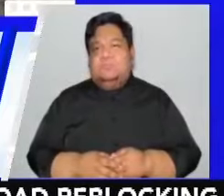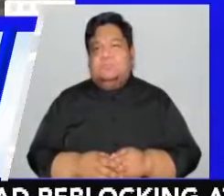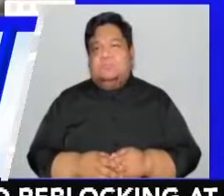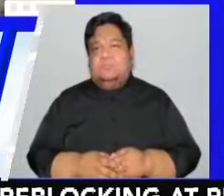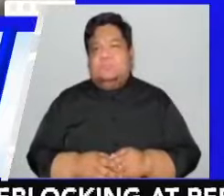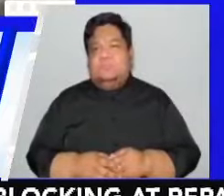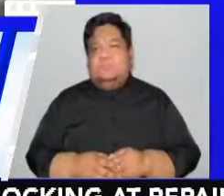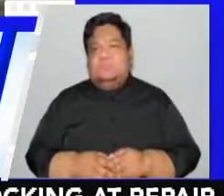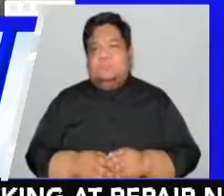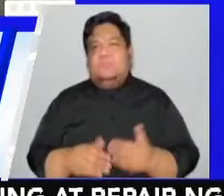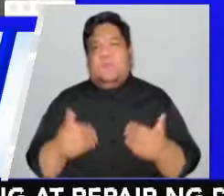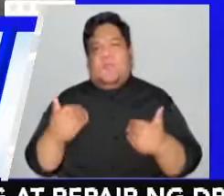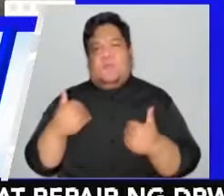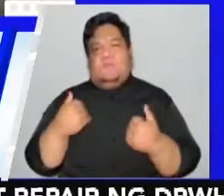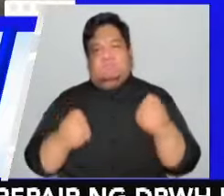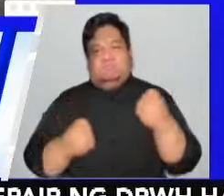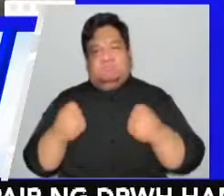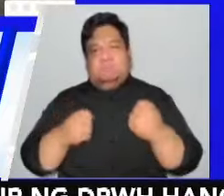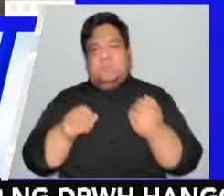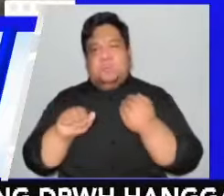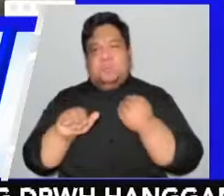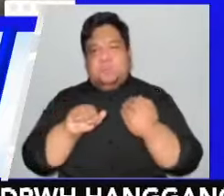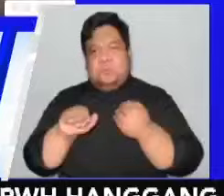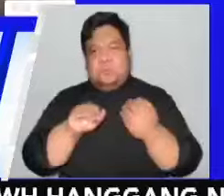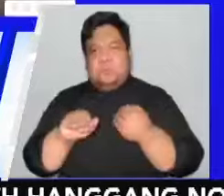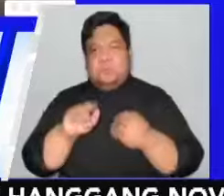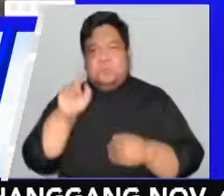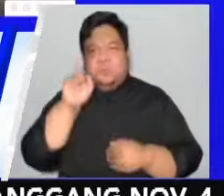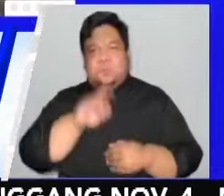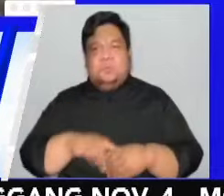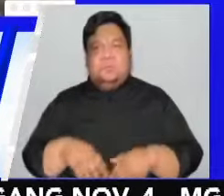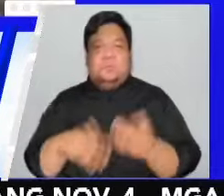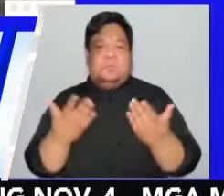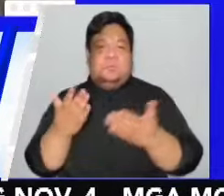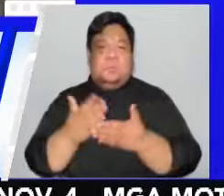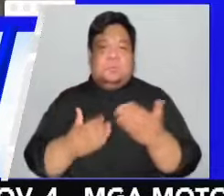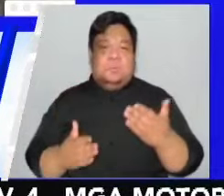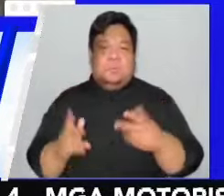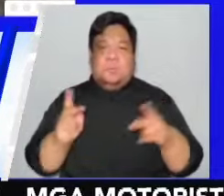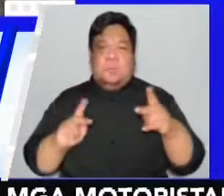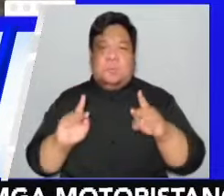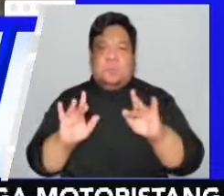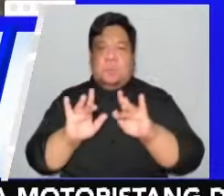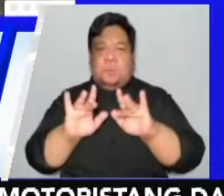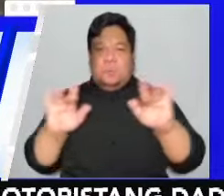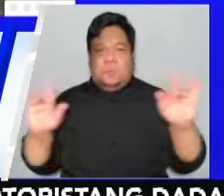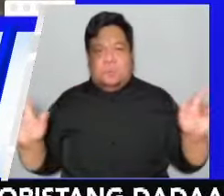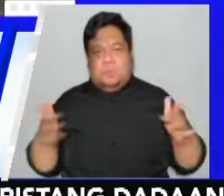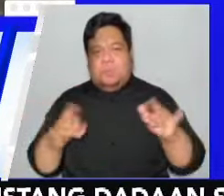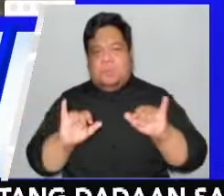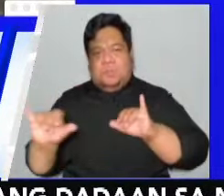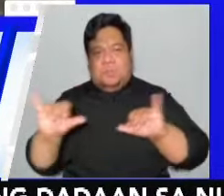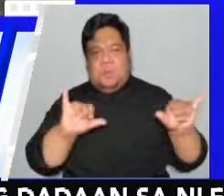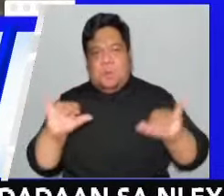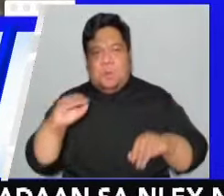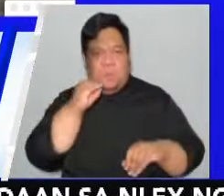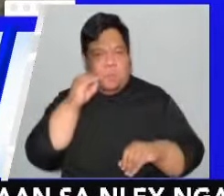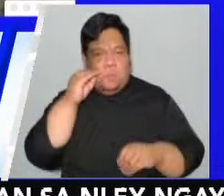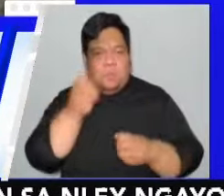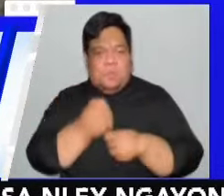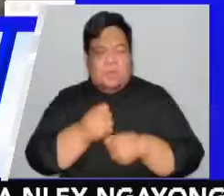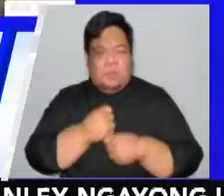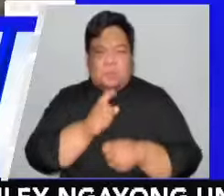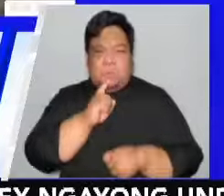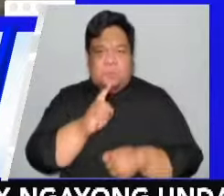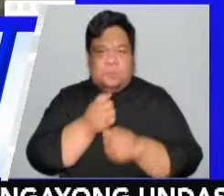Azanda. Wala rin tayo nakikita mga tao. Siyempre, siguro na sa lago na kanita mga tangan lang to make sure na magiging ligto sila sa pag-landfall